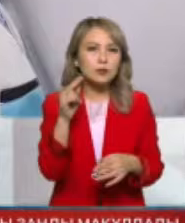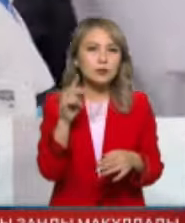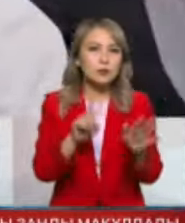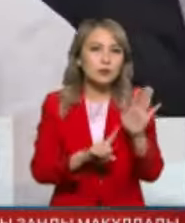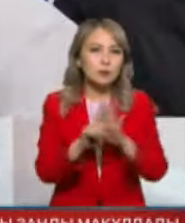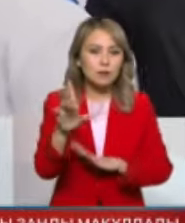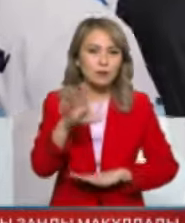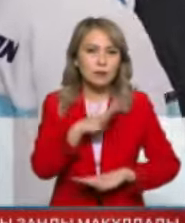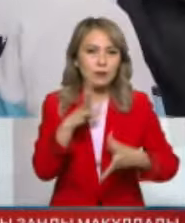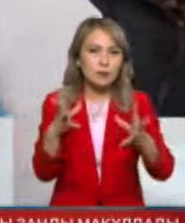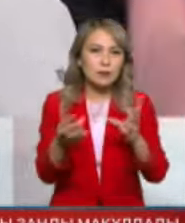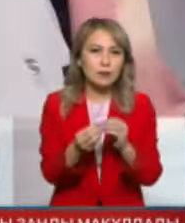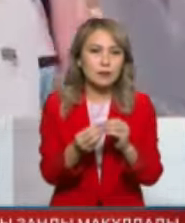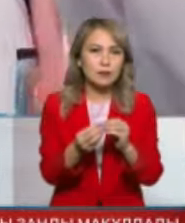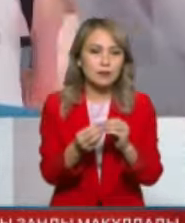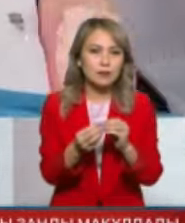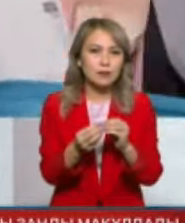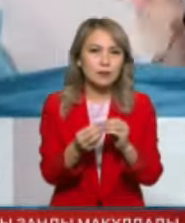кетті. Жалпы